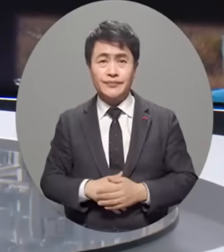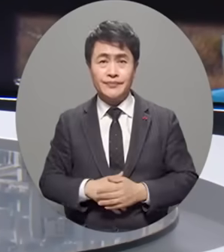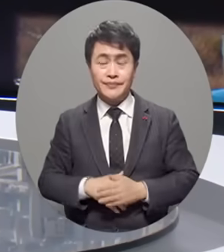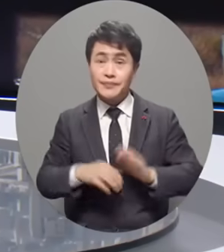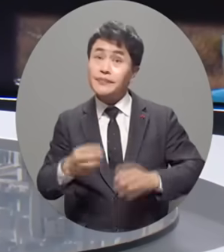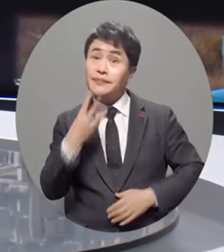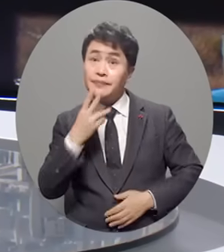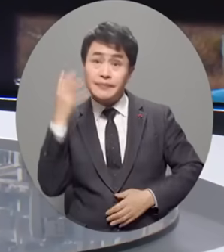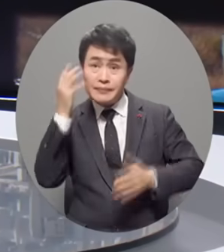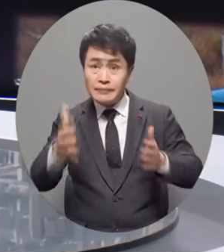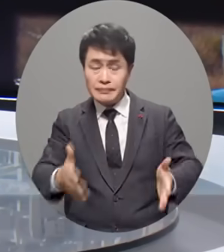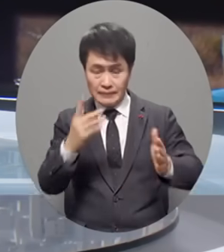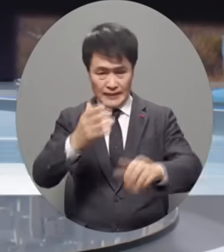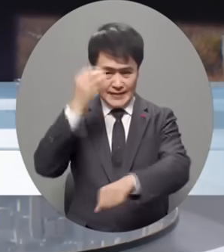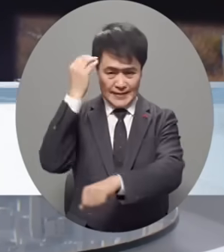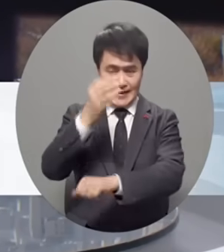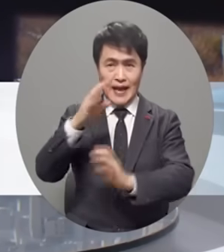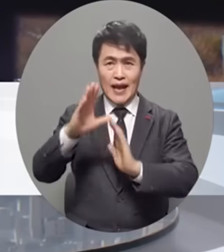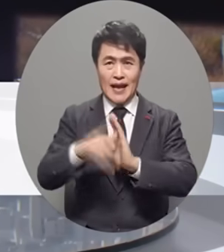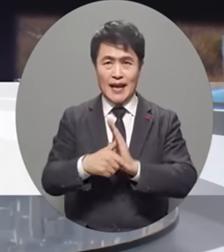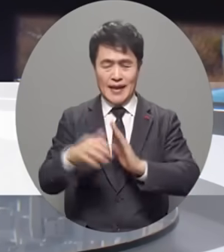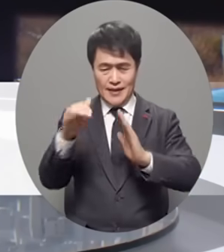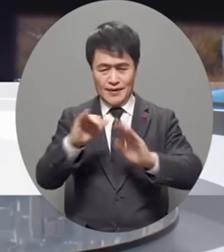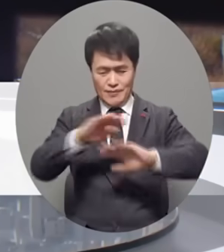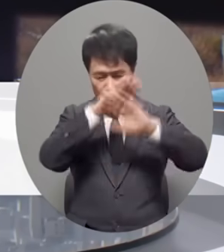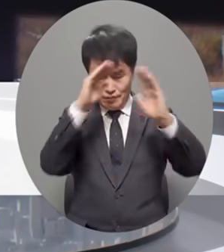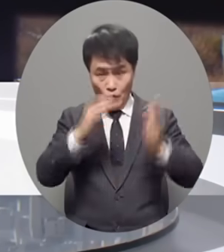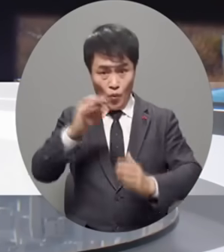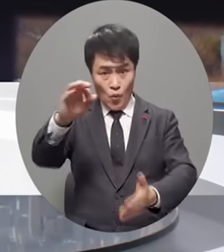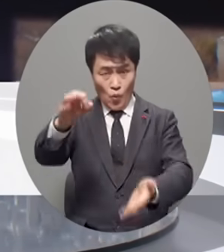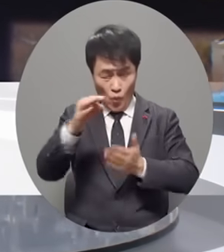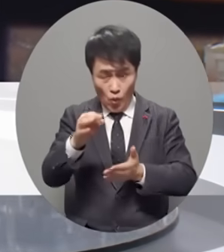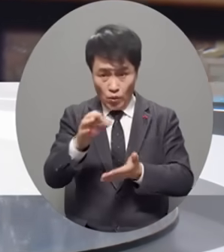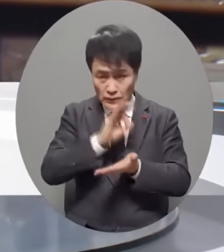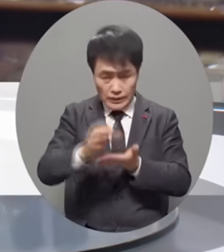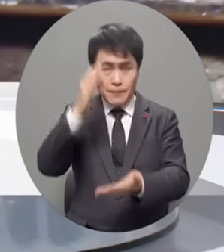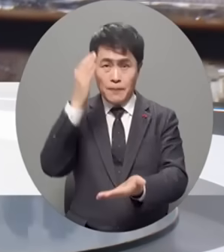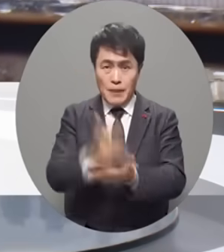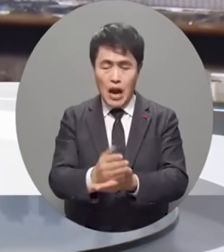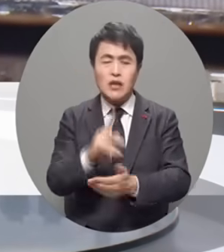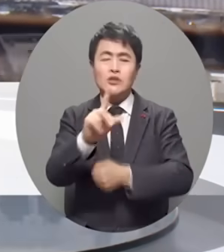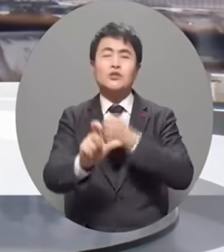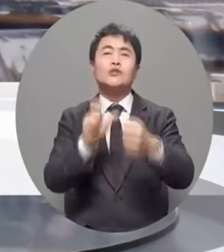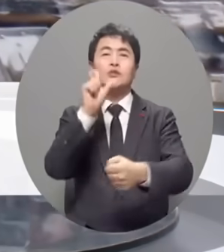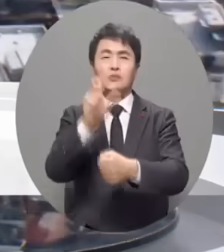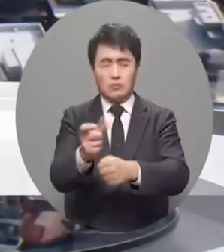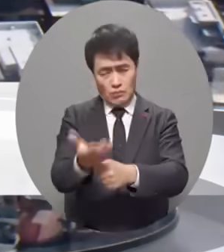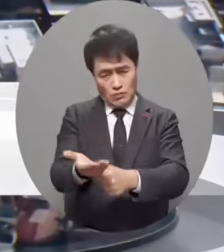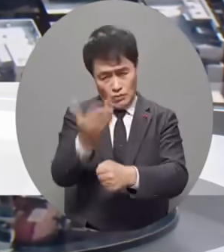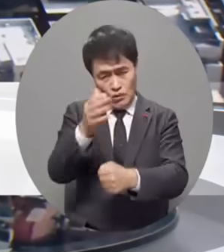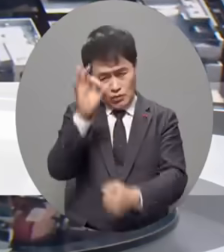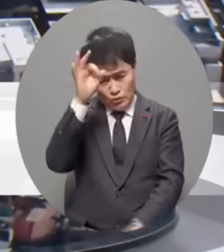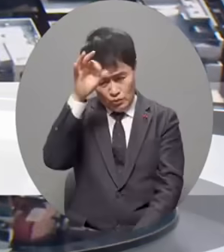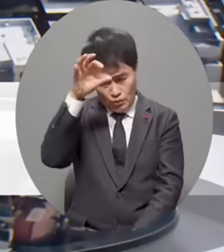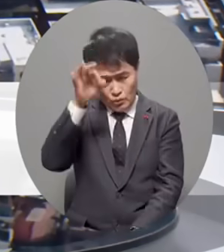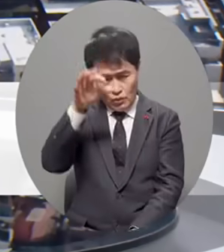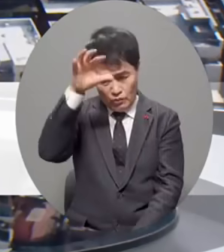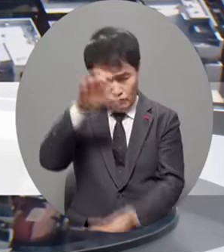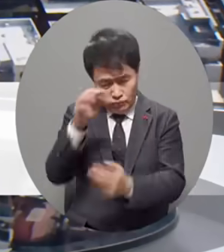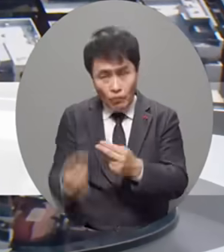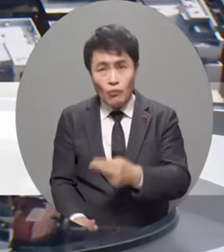서울에 아파트 한 채를 마련하려면 가족 전체가 월급을 한 푼도 쓰지 않고 15년 넘게 모아야 한다는 조사